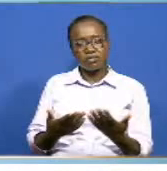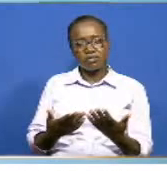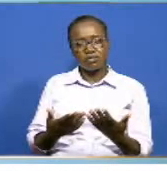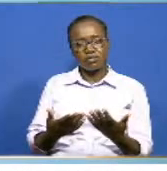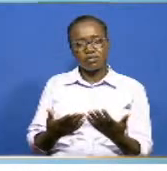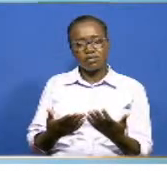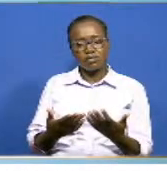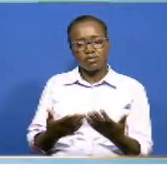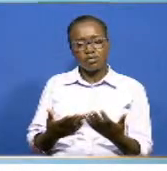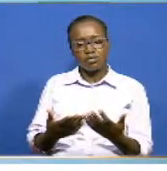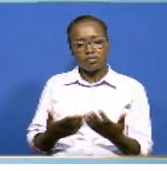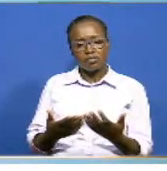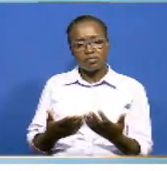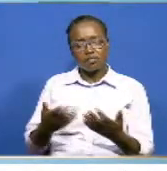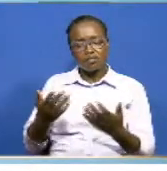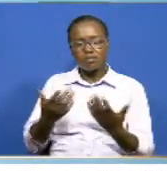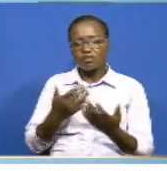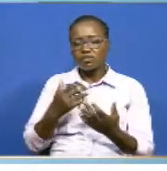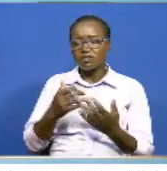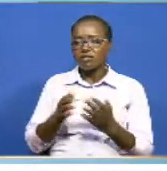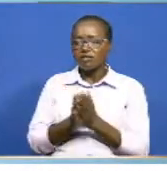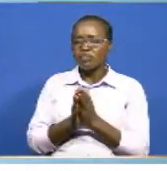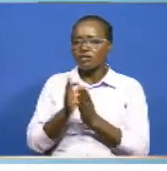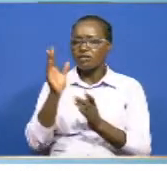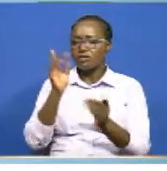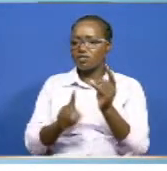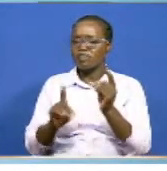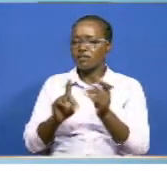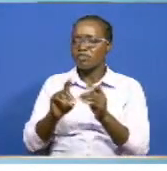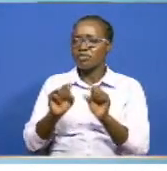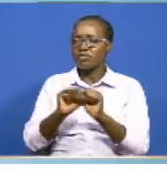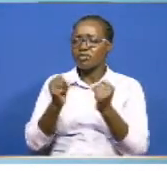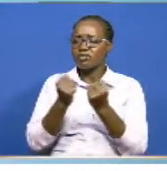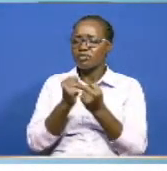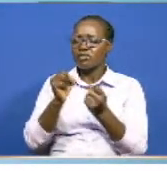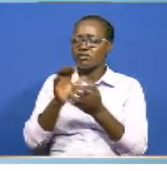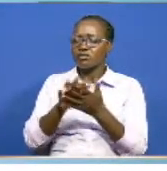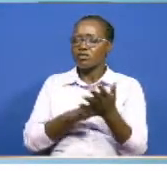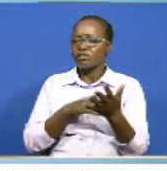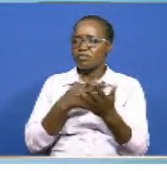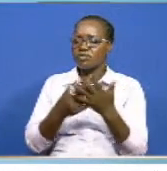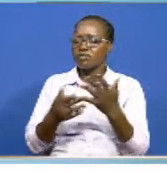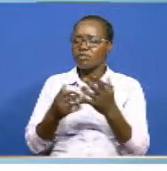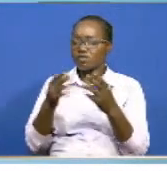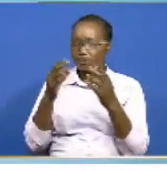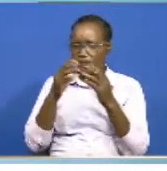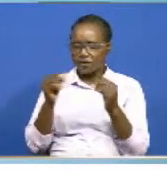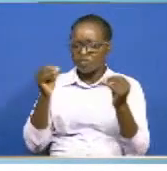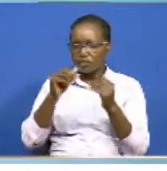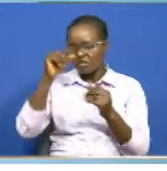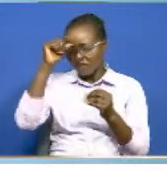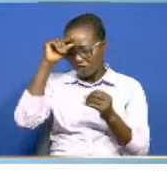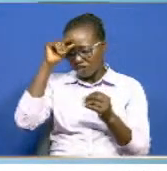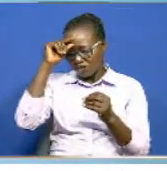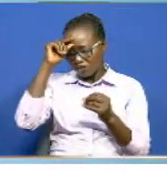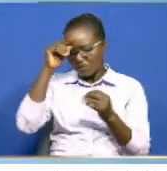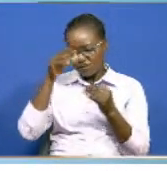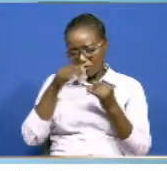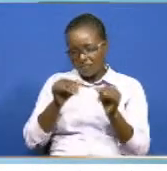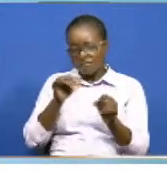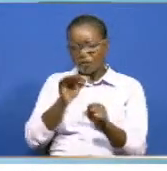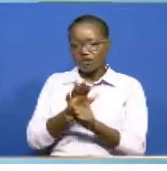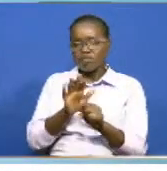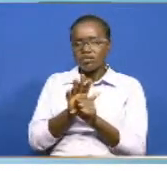utovu wa kutumia mitandao ya kijamii kama wa Kenya, serikali ingejaribu sana kutumia zile